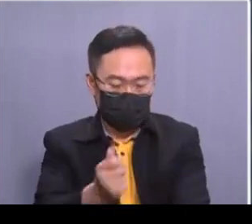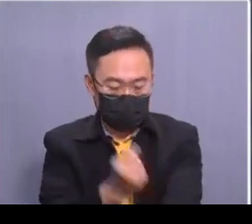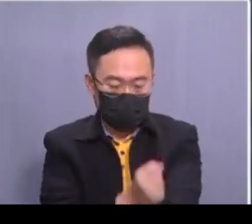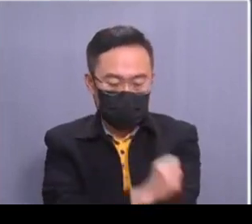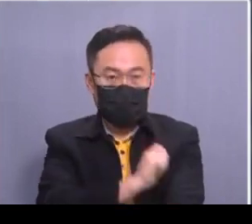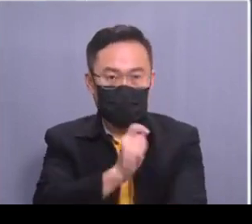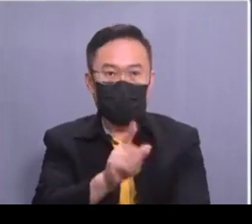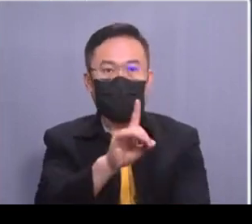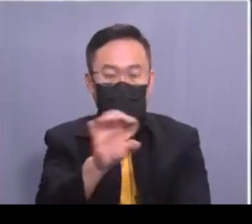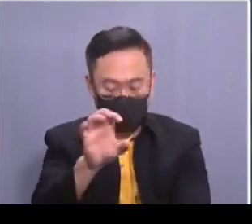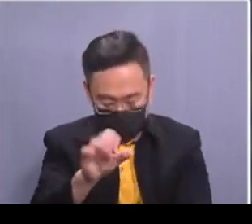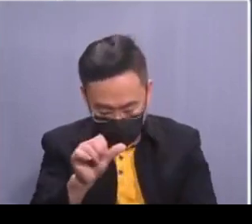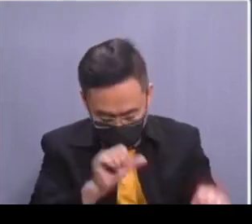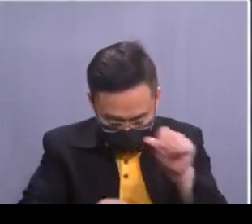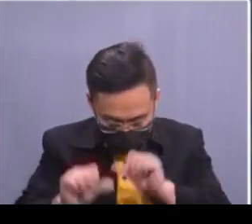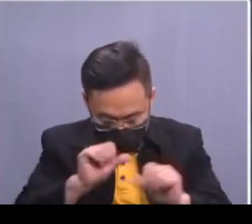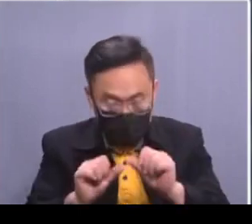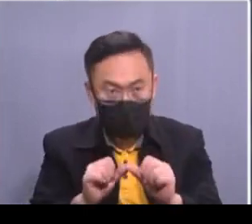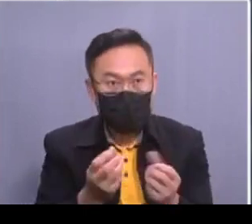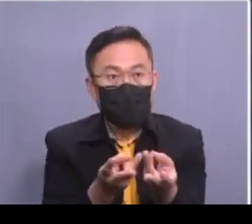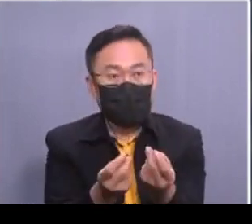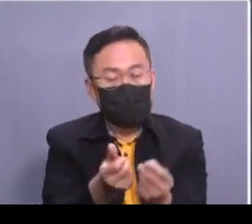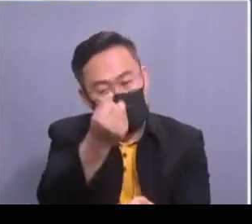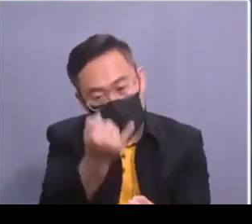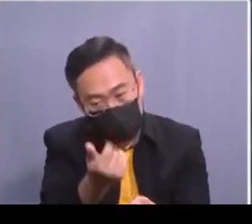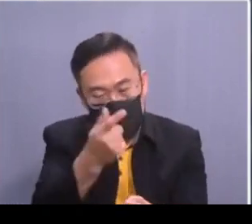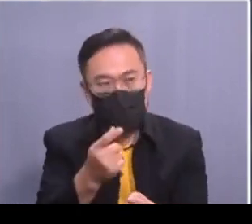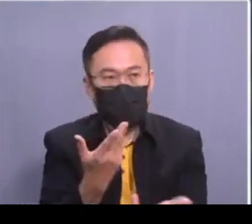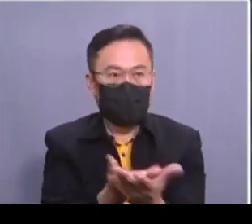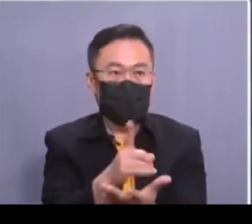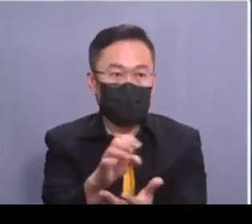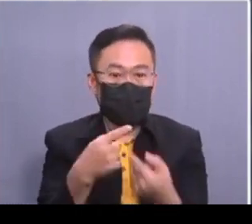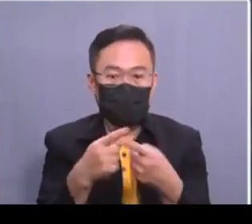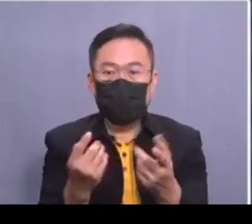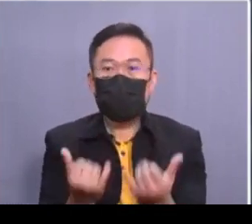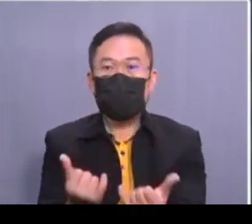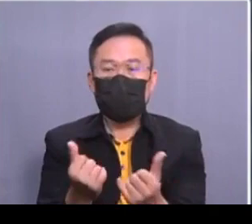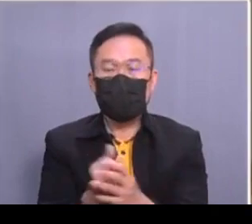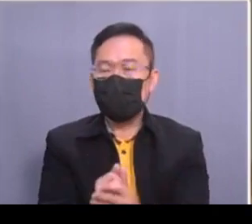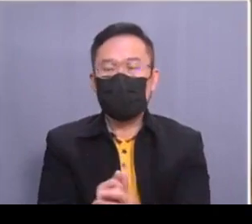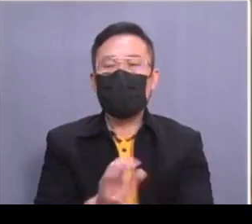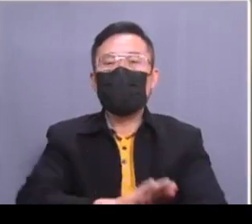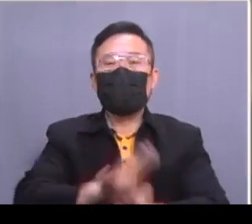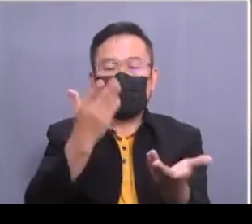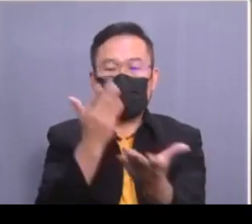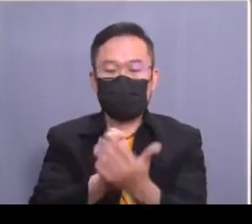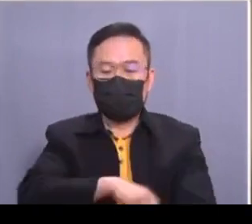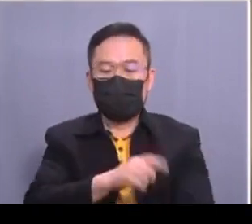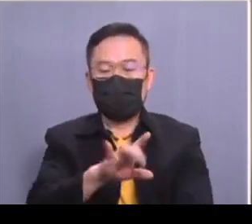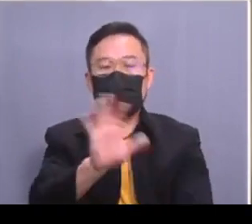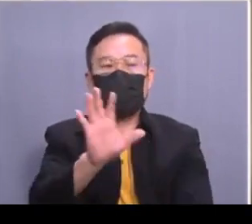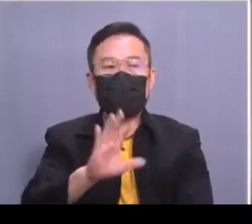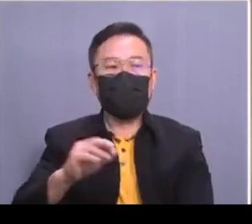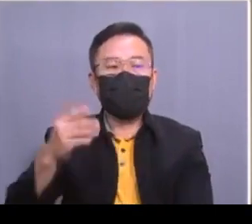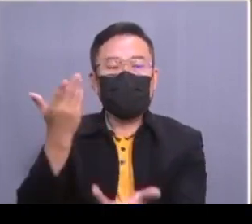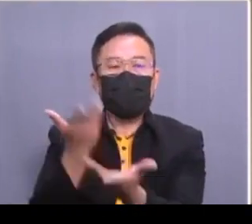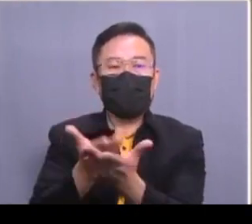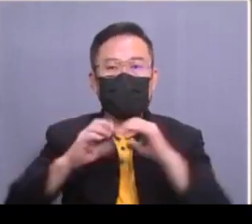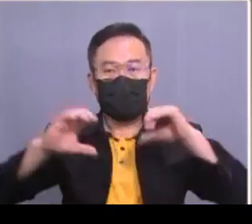นะครับแต่พอมีโครงการนี้มาเราไม่ได้เก็บเพราะว่าเรามีไอ้ของจากรัฐบาลที่สนับสนุนมาช่วยเ